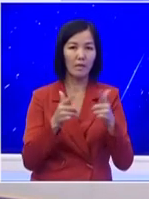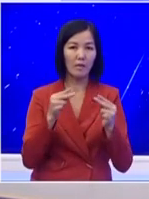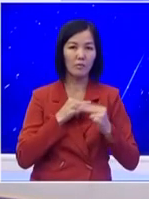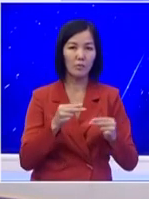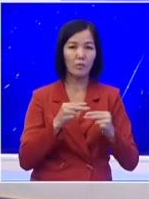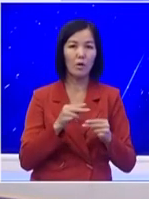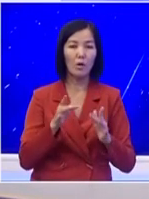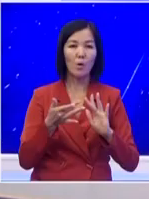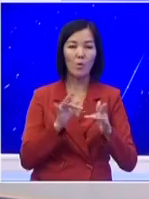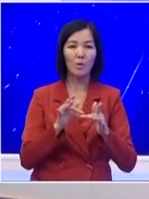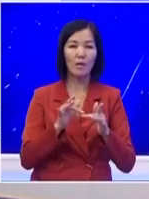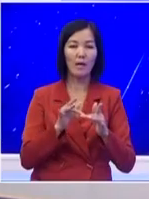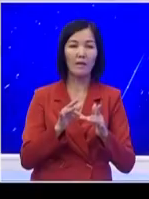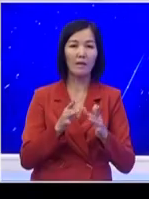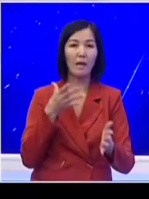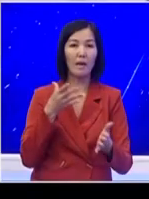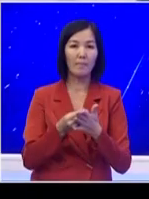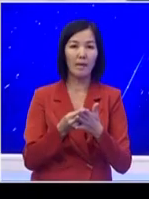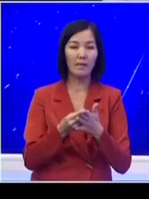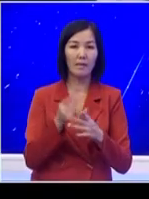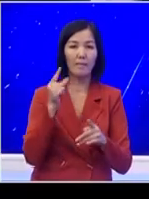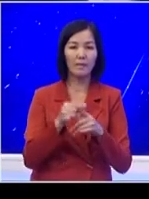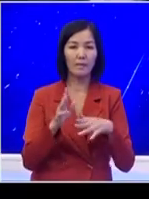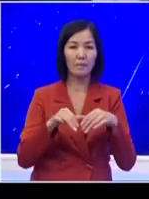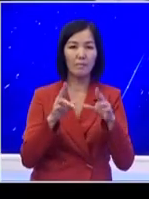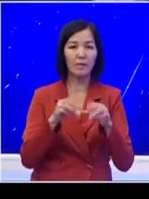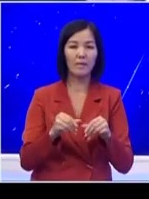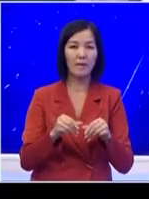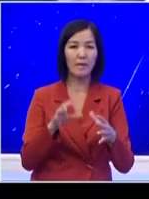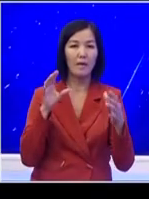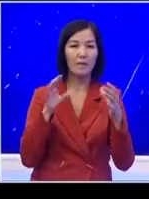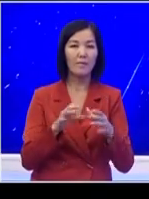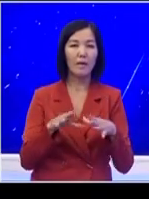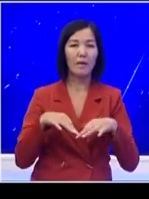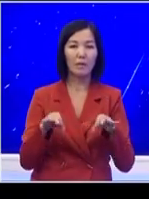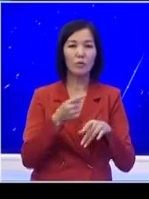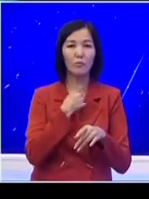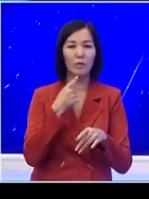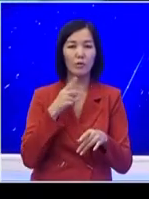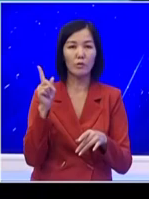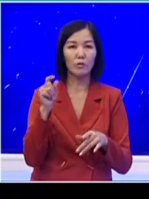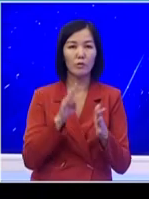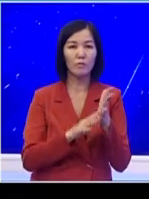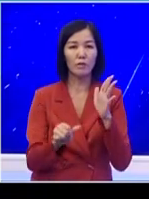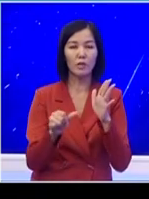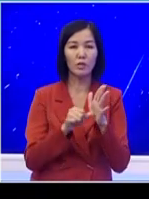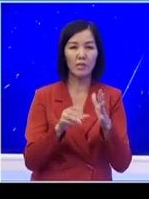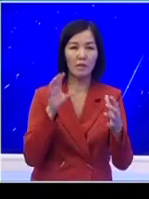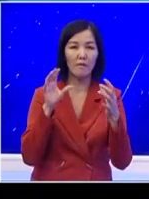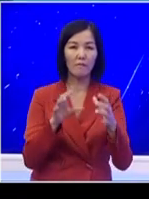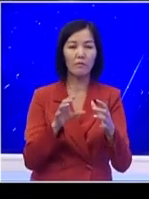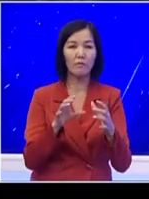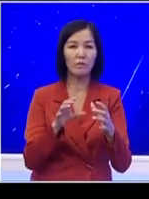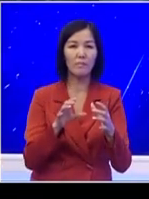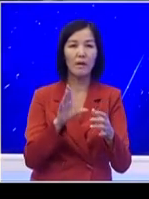к запуску онлайн-проезда. По словам специалистов отдела пассажирского транспорта, в областном центре 196 автобусов